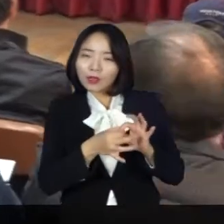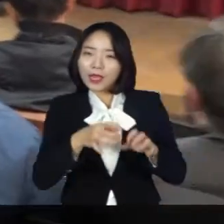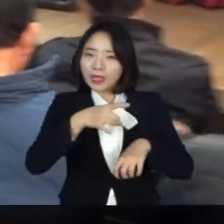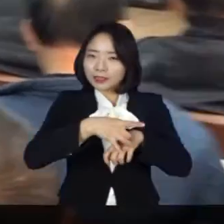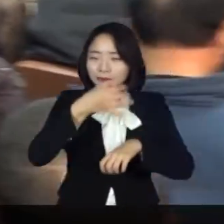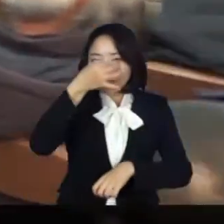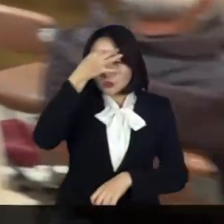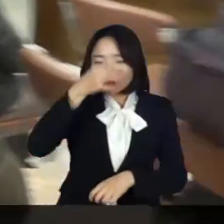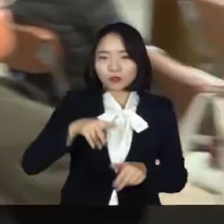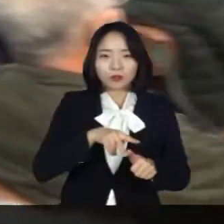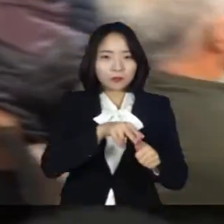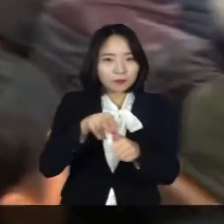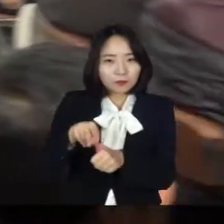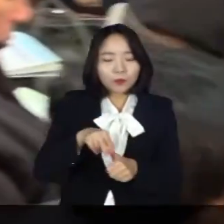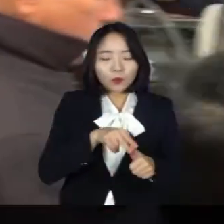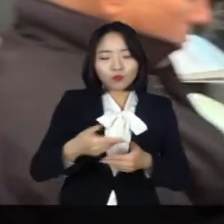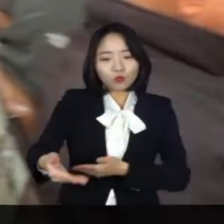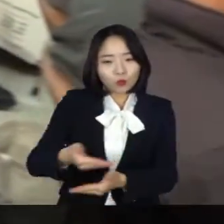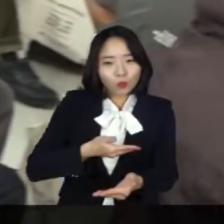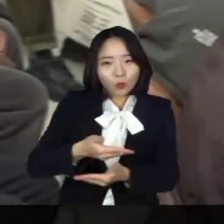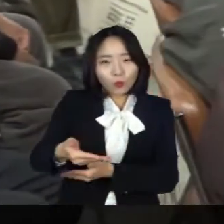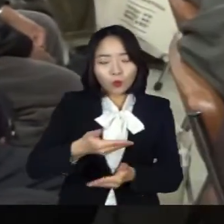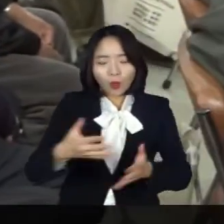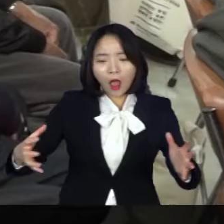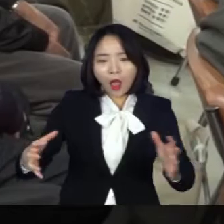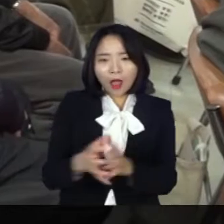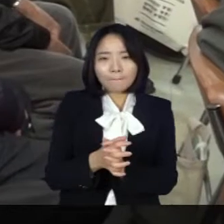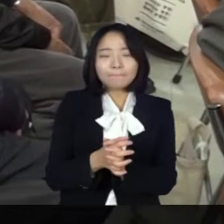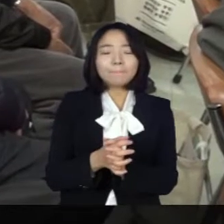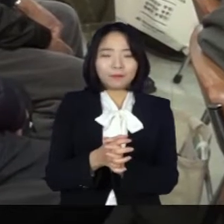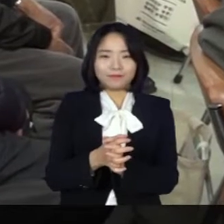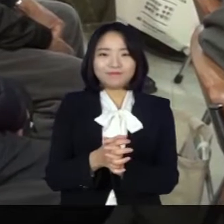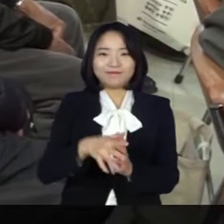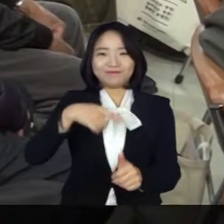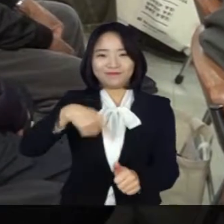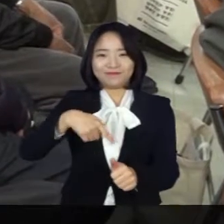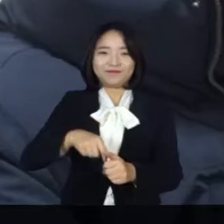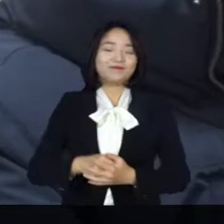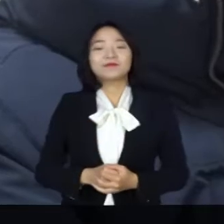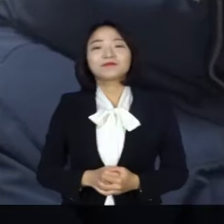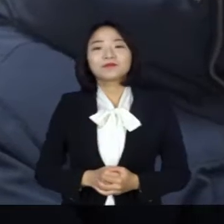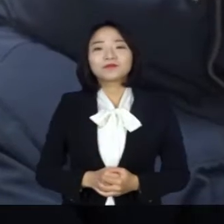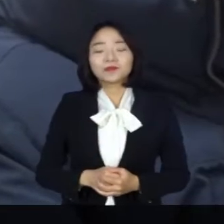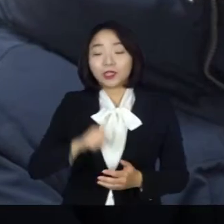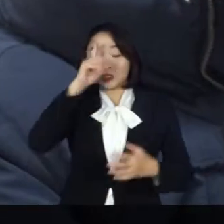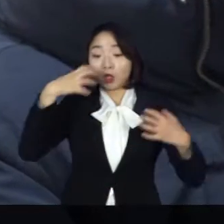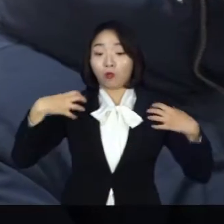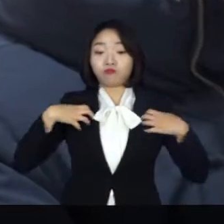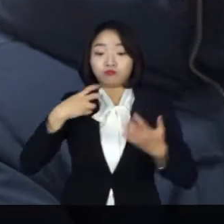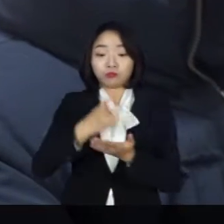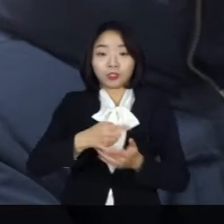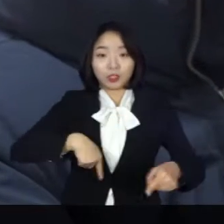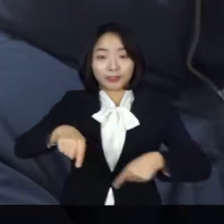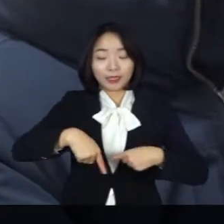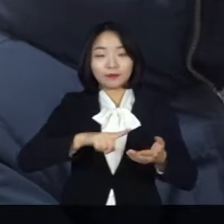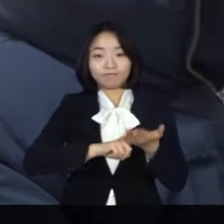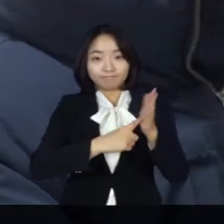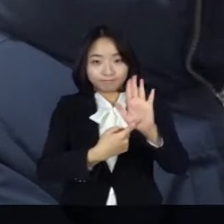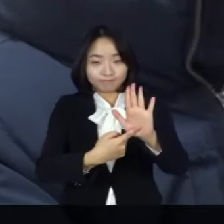대한 핵심 기술과 정보, 유통을 포함하는 통합형으로 진행됐는데요. 정부 농정시책을